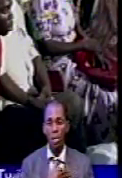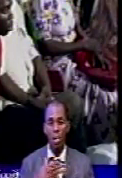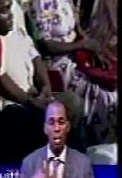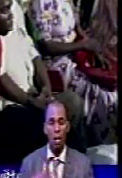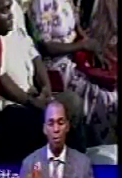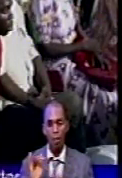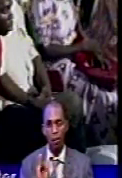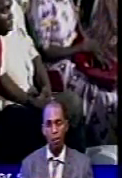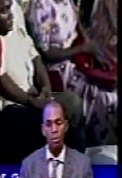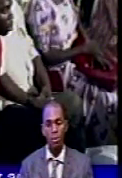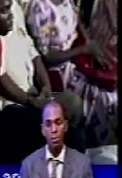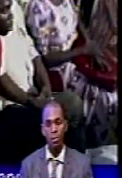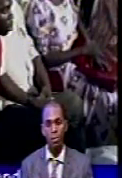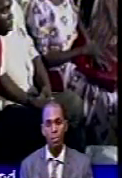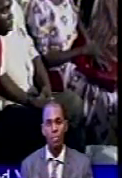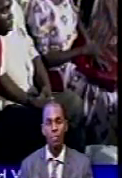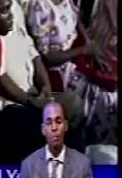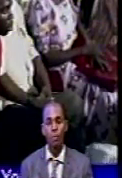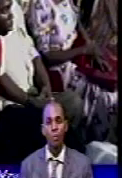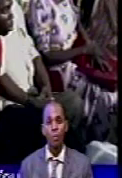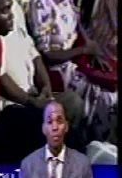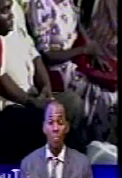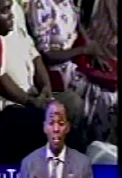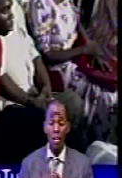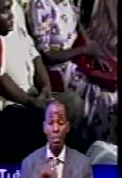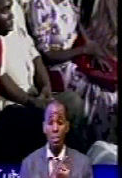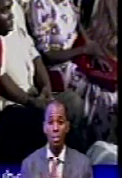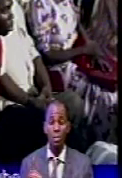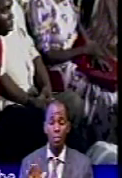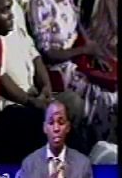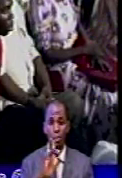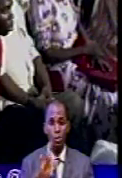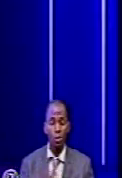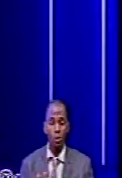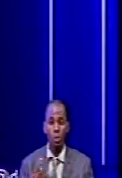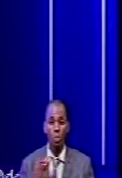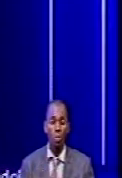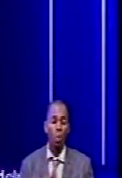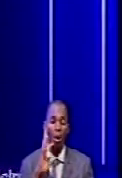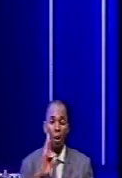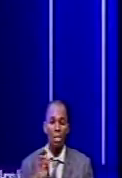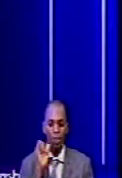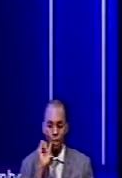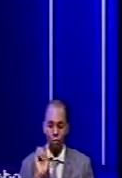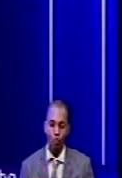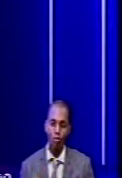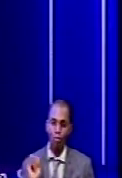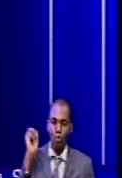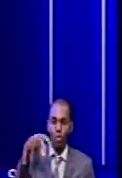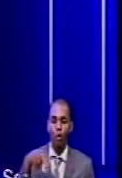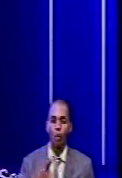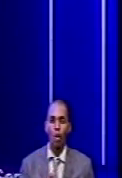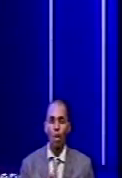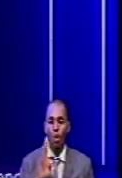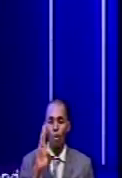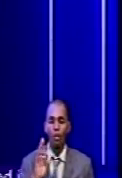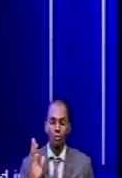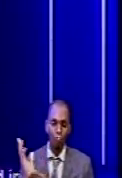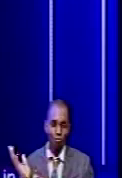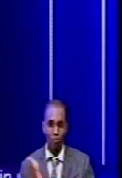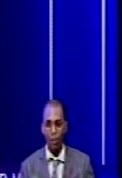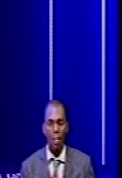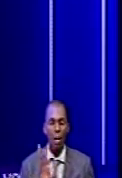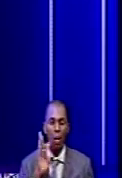walking, and she even started running. Take a look at this. See her there now. See her